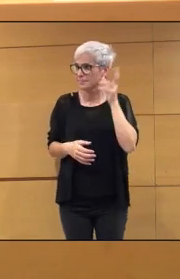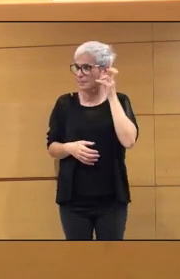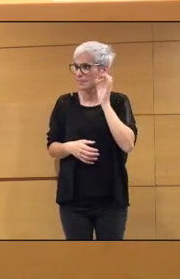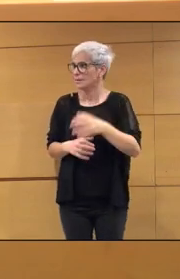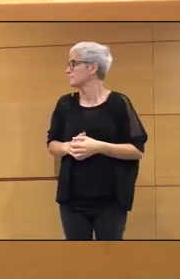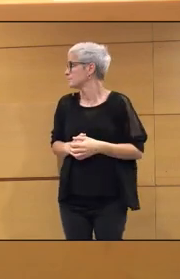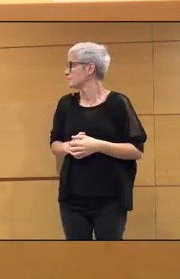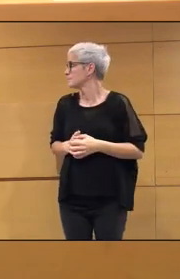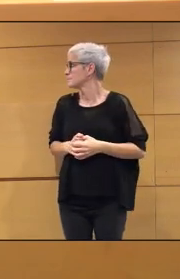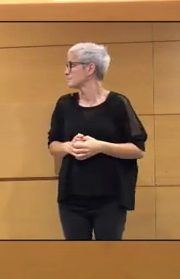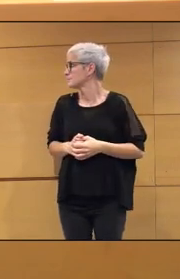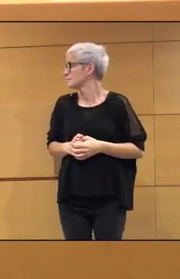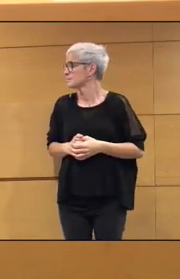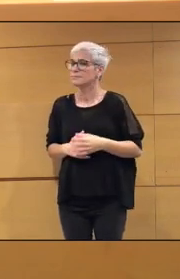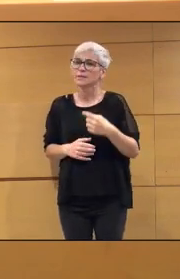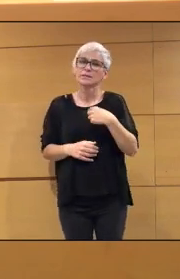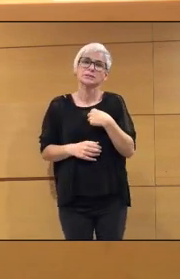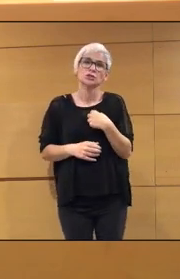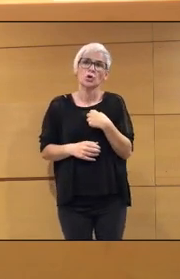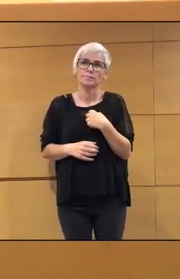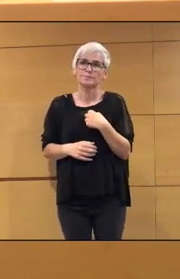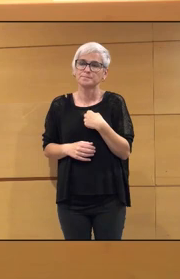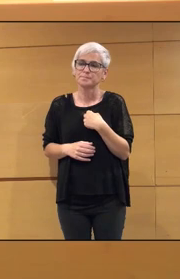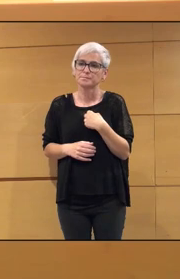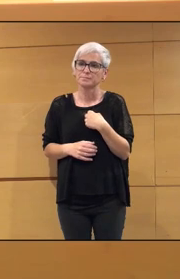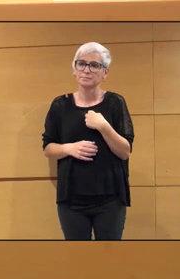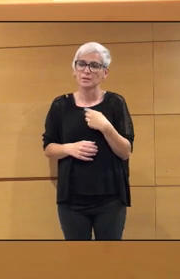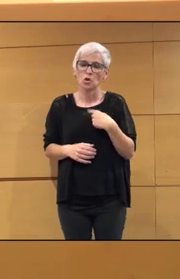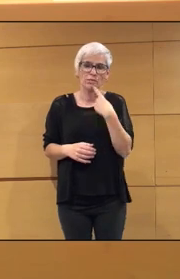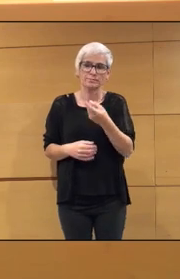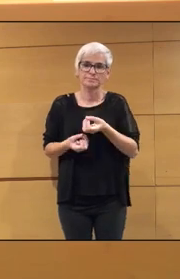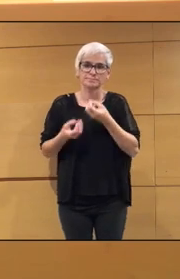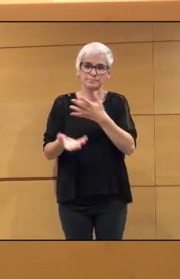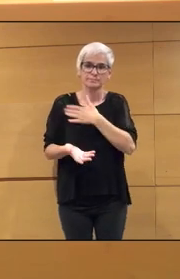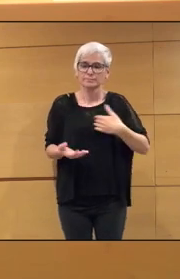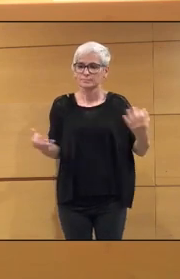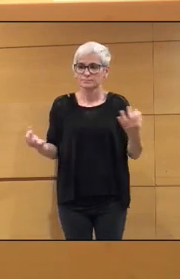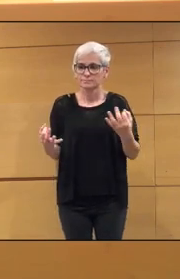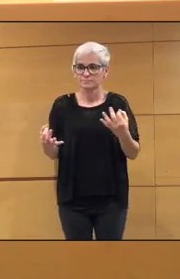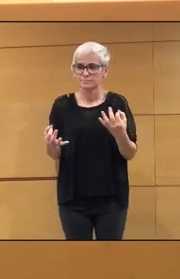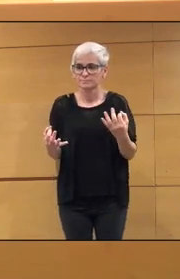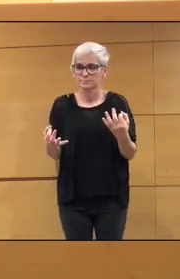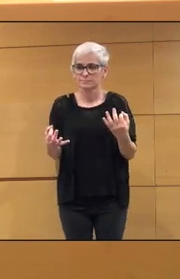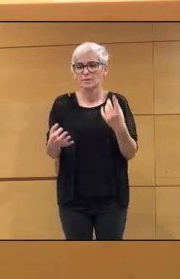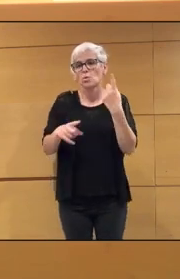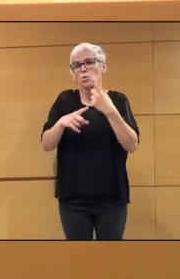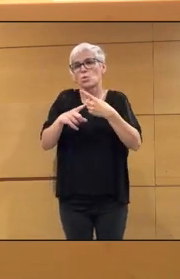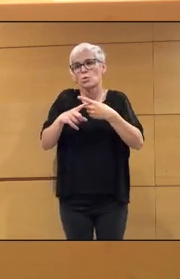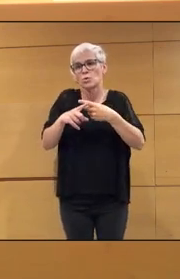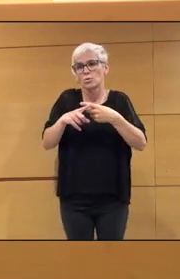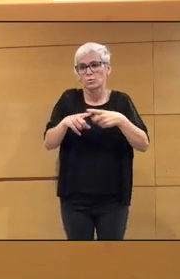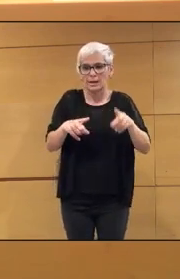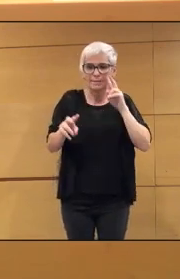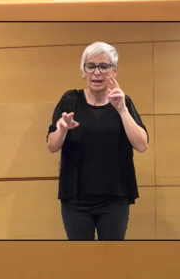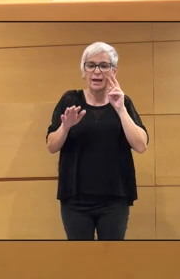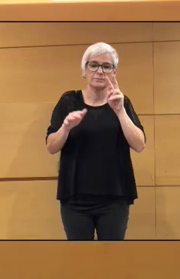que no. Jo el que volia dir és que a la universitat fem diverses coses. Una cosa és mirar endavant,